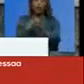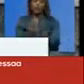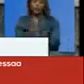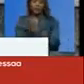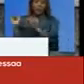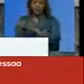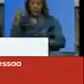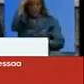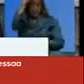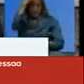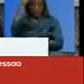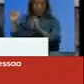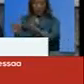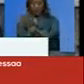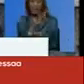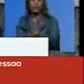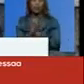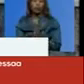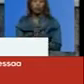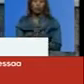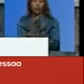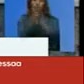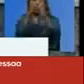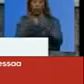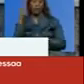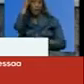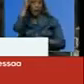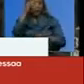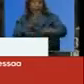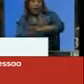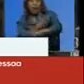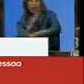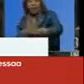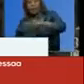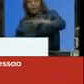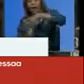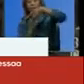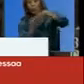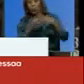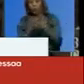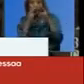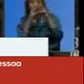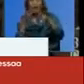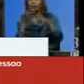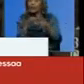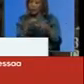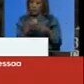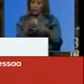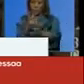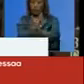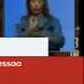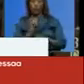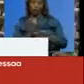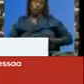እንደ መንግስትም እንደ ዜጎችም ከዴሞክራሲ ባህላችን አለመዳበር ጋር ተያይዞ በታዩብን ጥረቶች